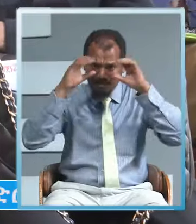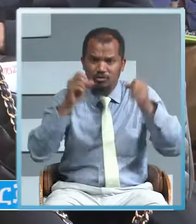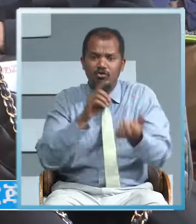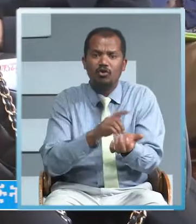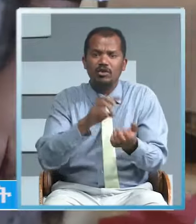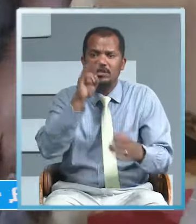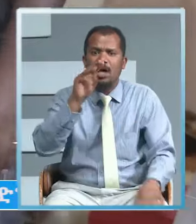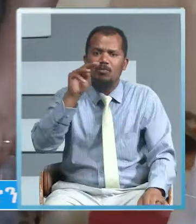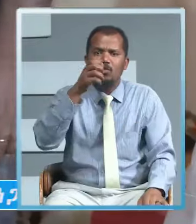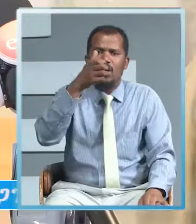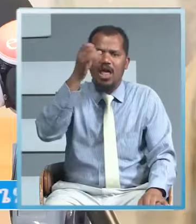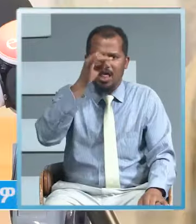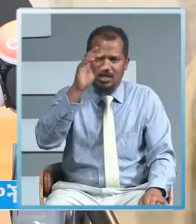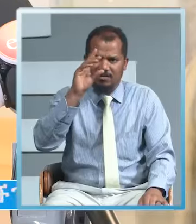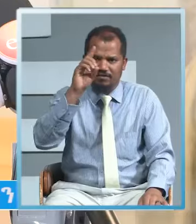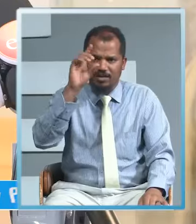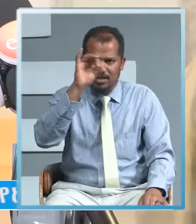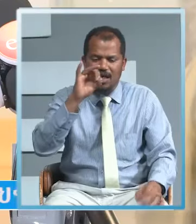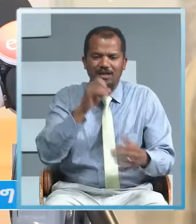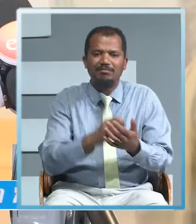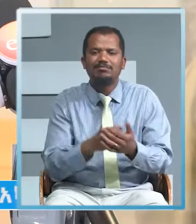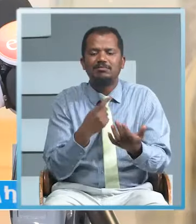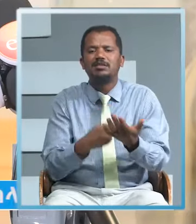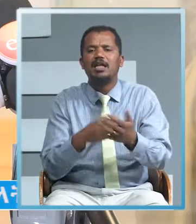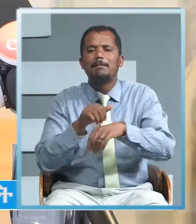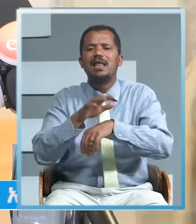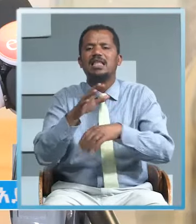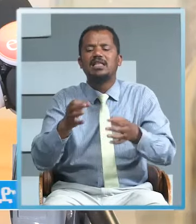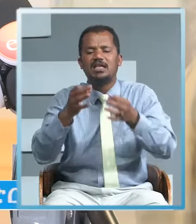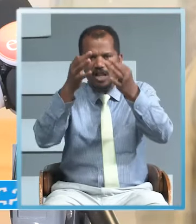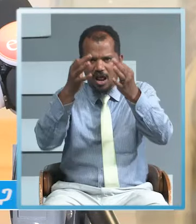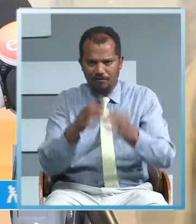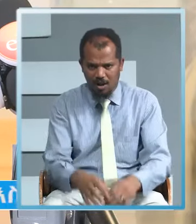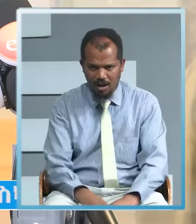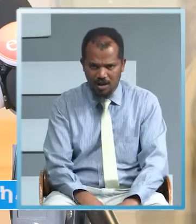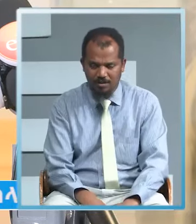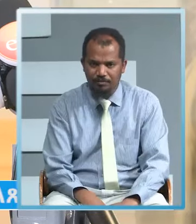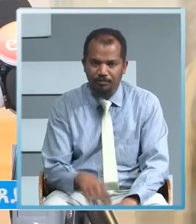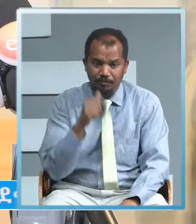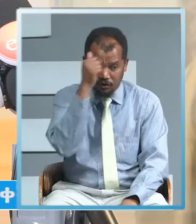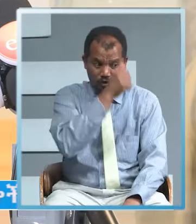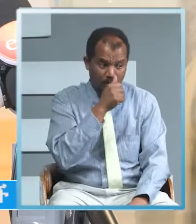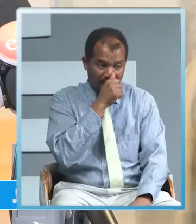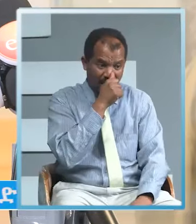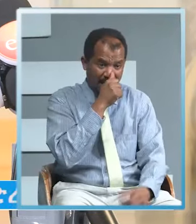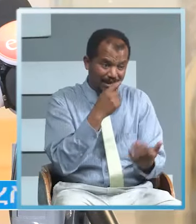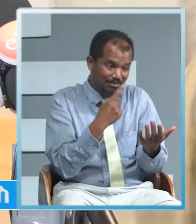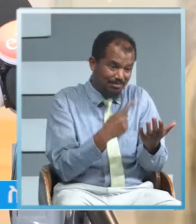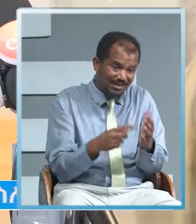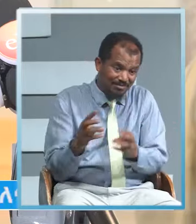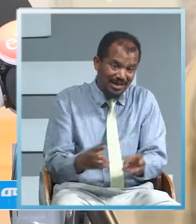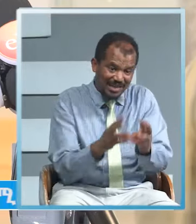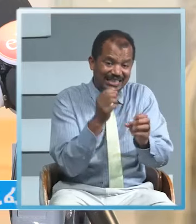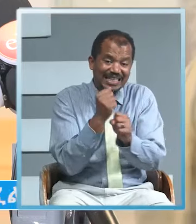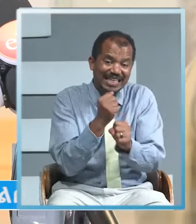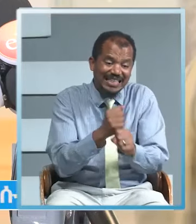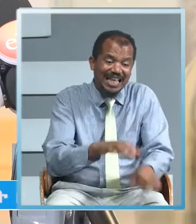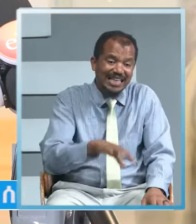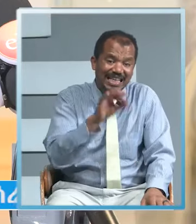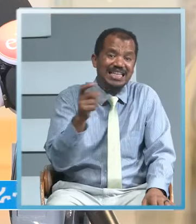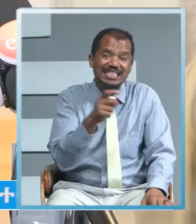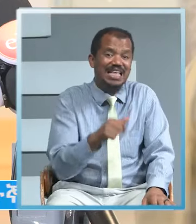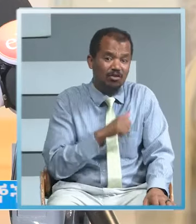ፕሬዚዳንት ዶክተር ሳሙኤል ክፍሌ ተገኝተው የሚከተለው መልእክት አስተላልፈዋል። ኢትዮጵያ በዚህ መልኩ ተሰርታ